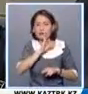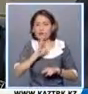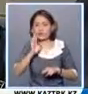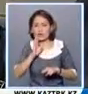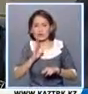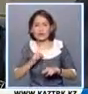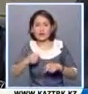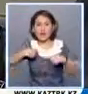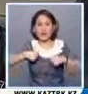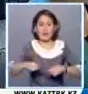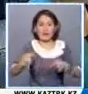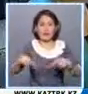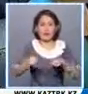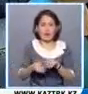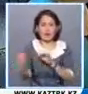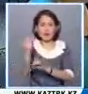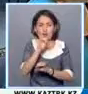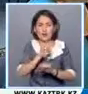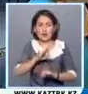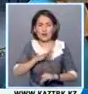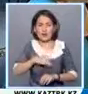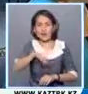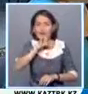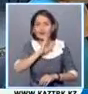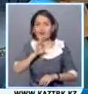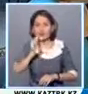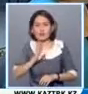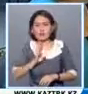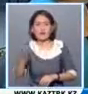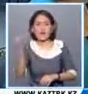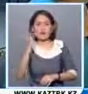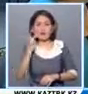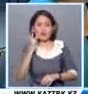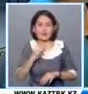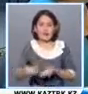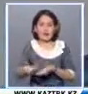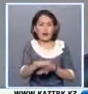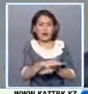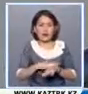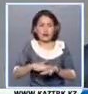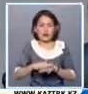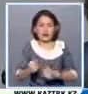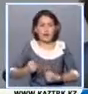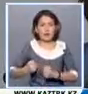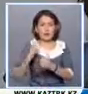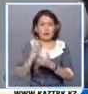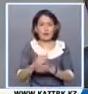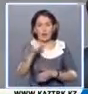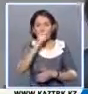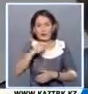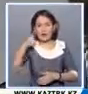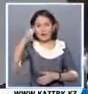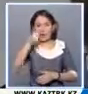барысы жан-жақты талқыға түсті. Ел мен ерге сын болған сәттерде әйелдер қоғам жүгін қайыспай көтере білді. Мәселен, былтырғы